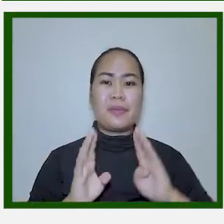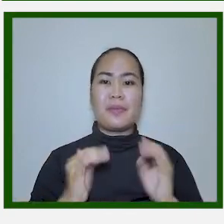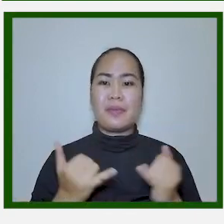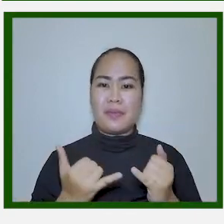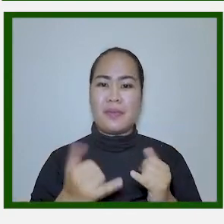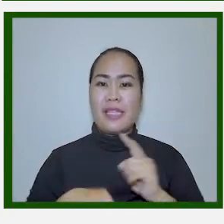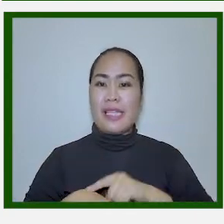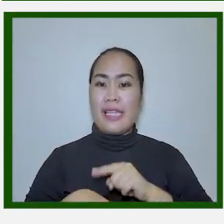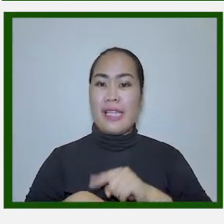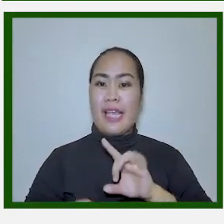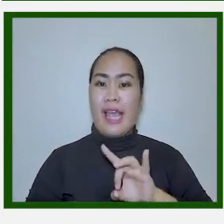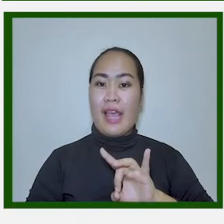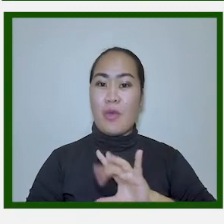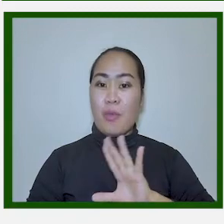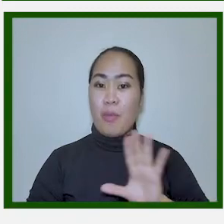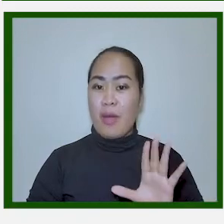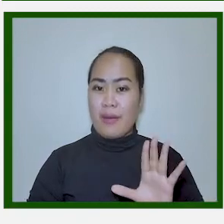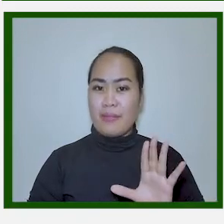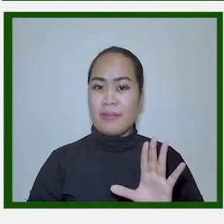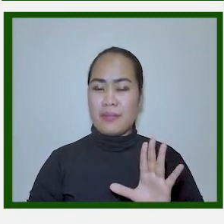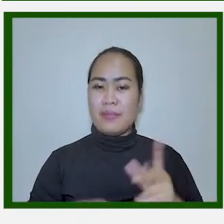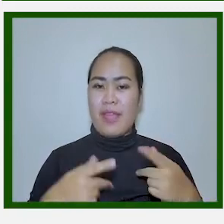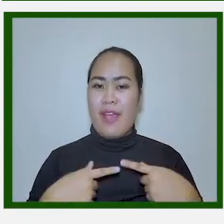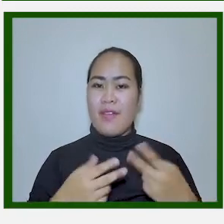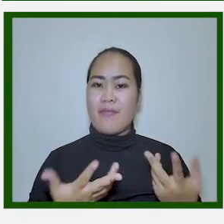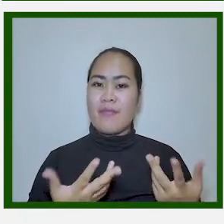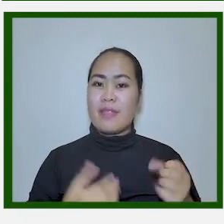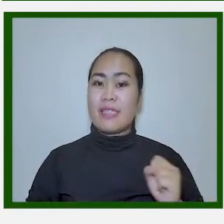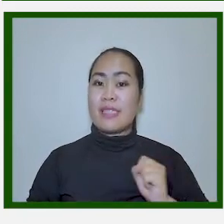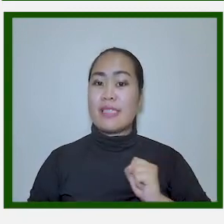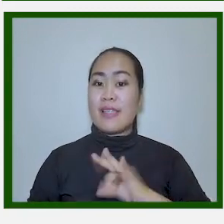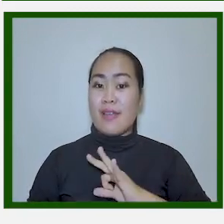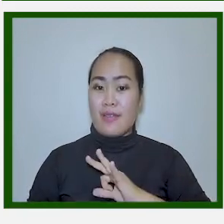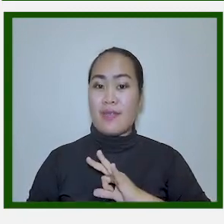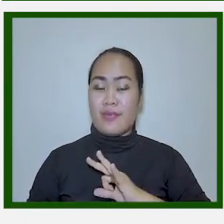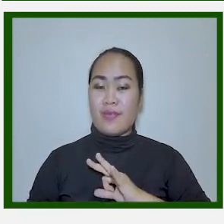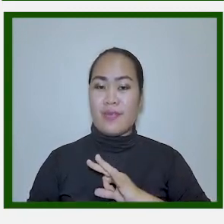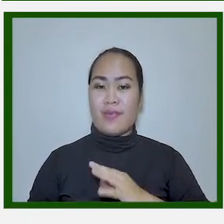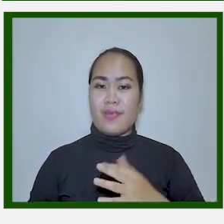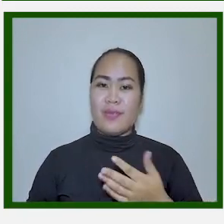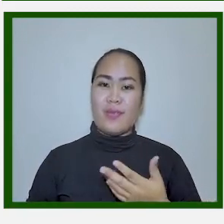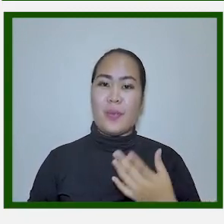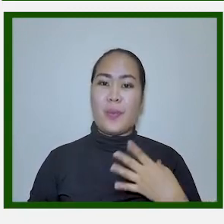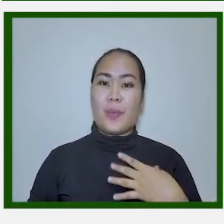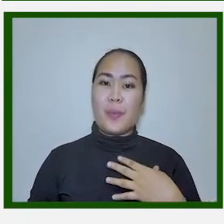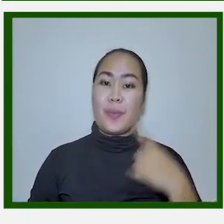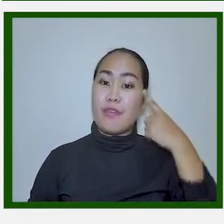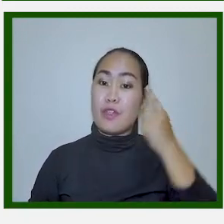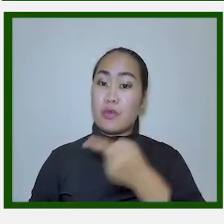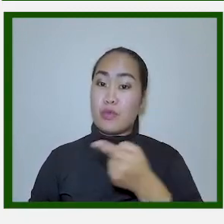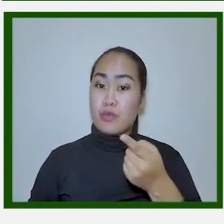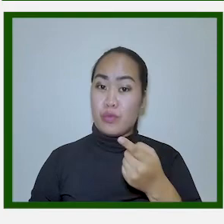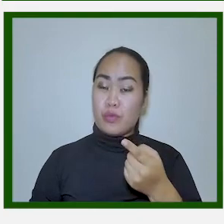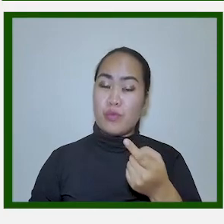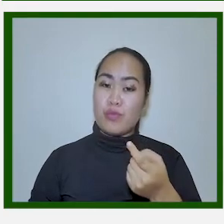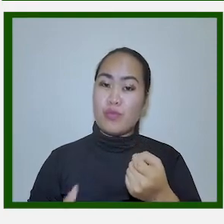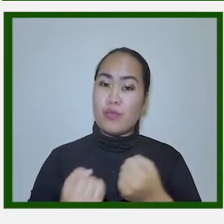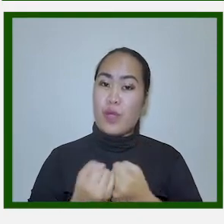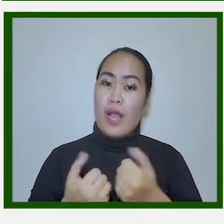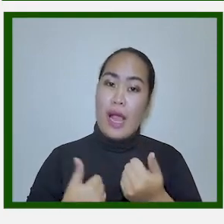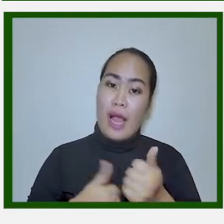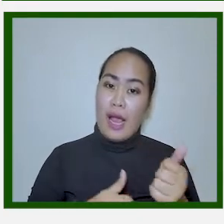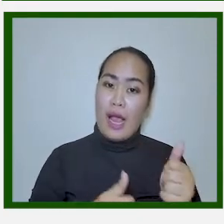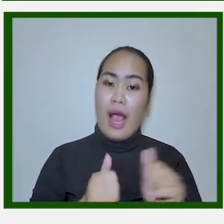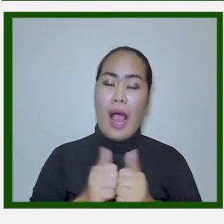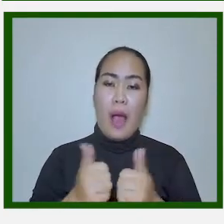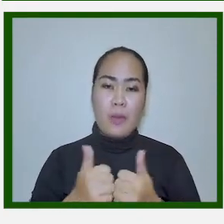mga personnel, no, para i-facilitate ang distribution ng inyong bigas, no. So sa mga ating mga kabarangay,